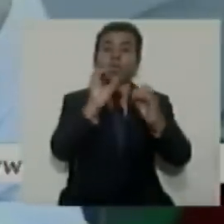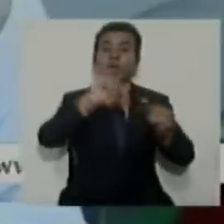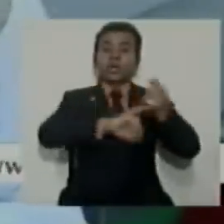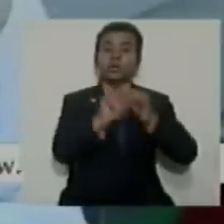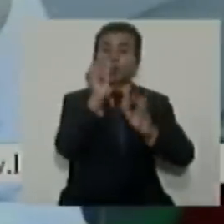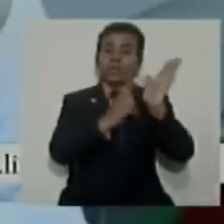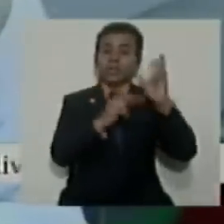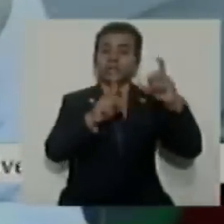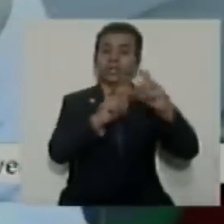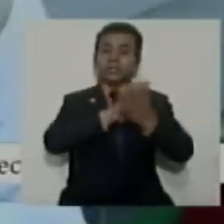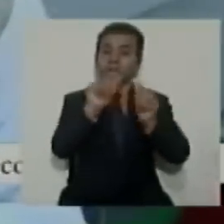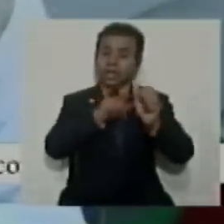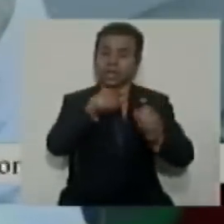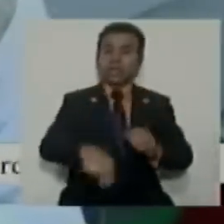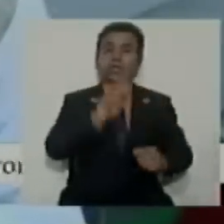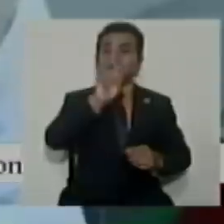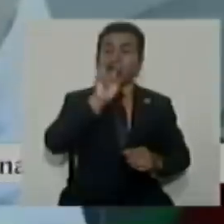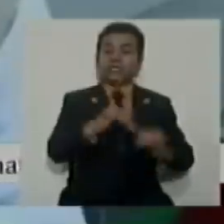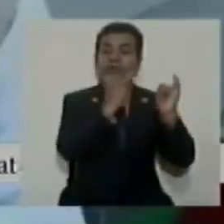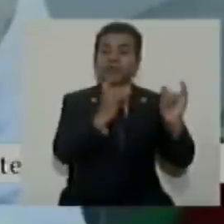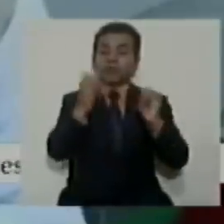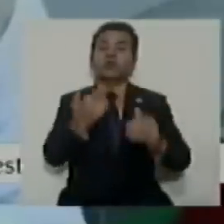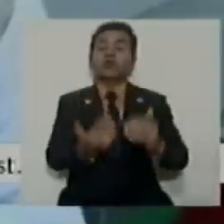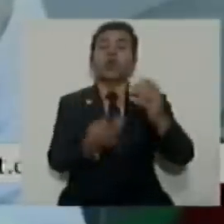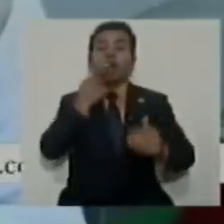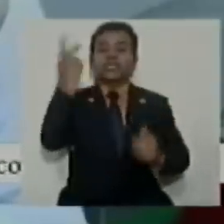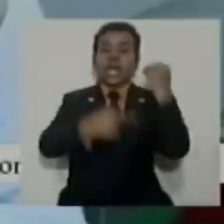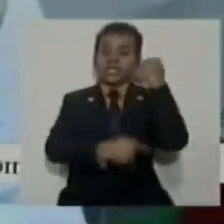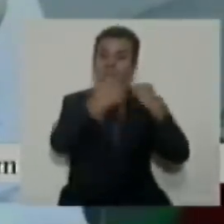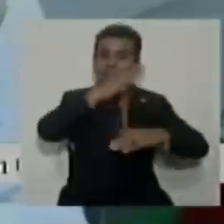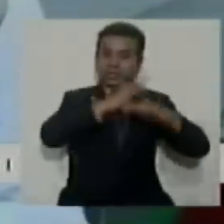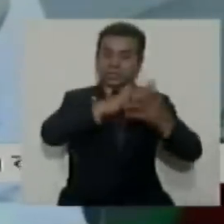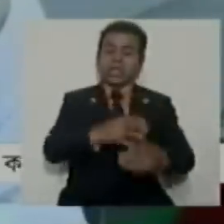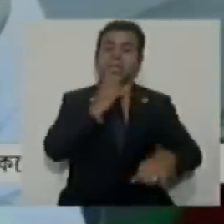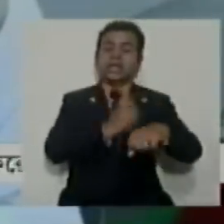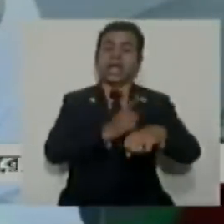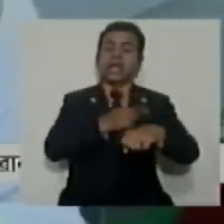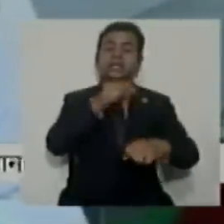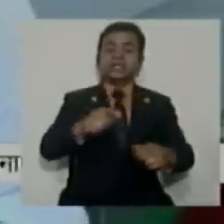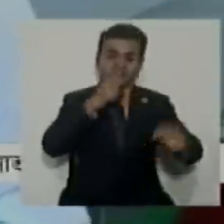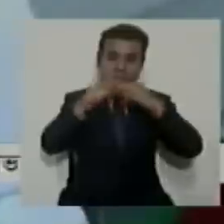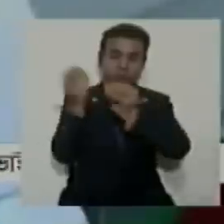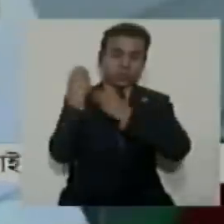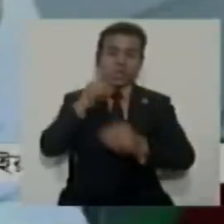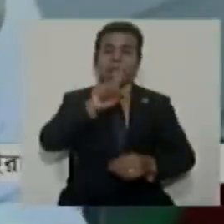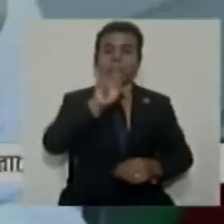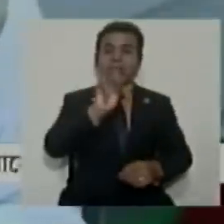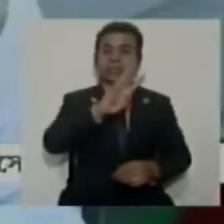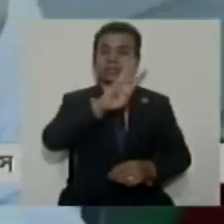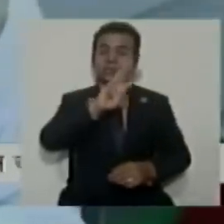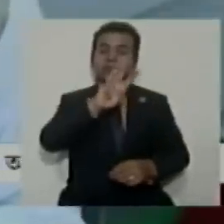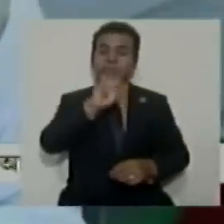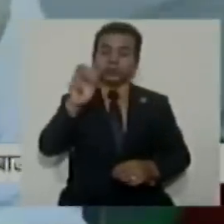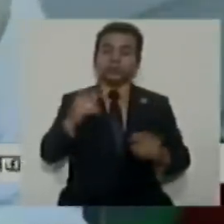4টি বহুতল ভবনে 1200 বেডের কার্যক্রম চলমান রয়েছে। করোনা